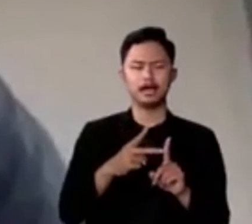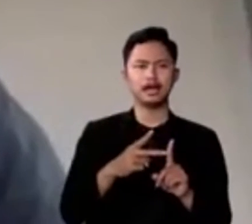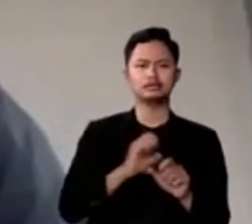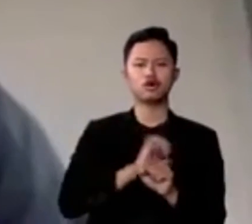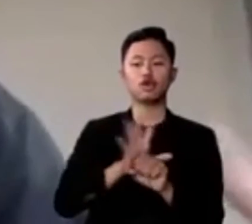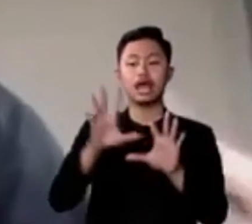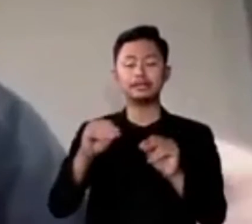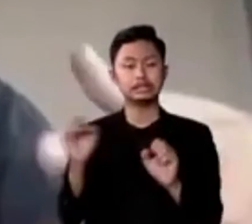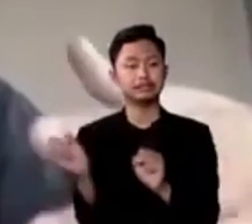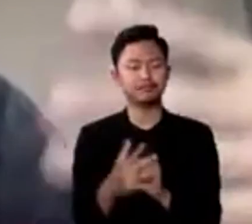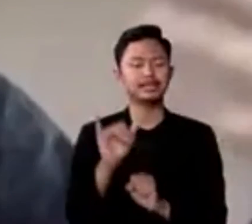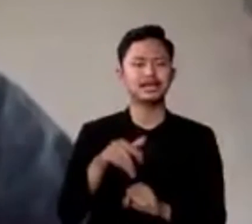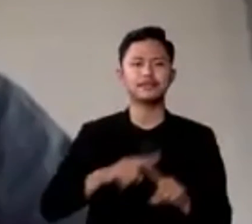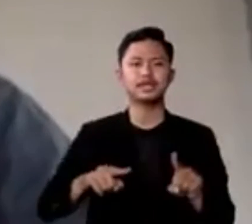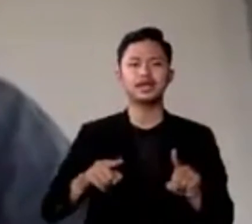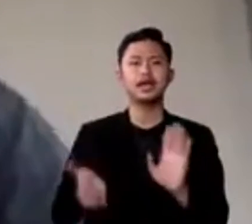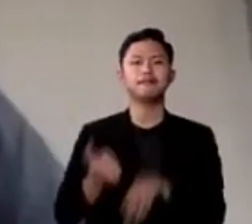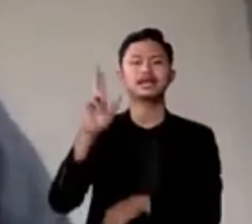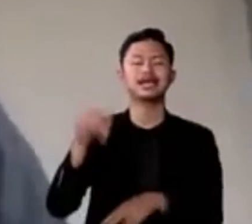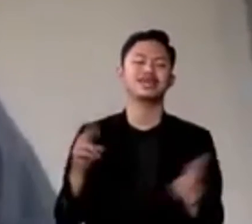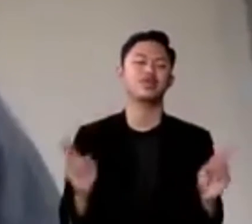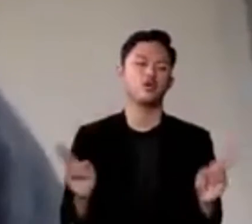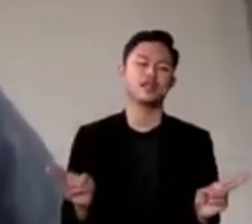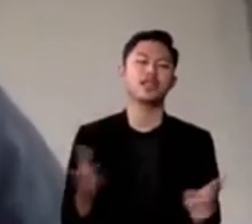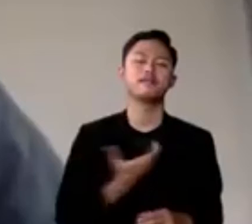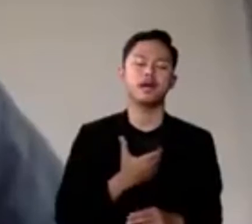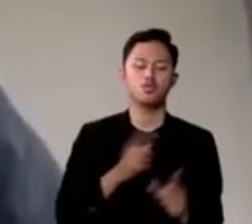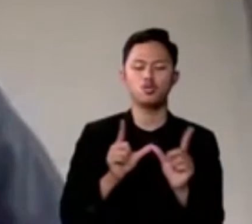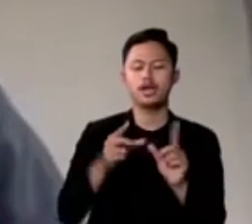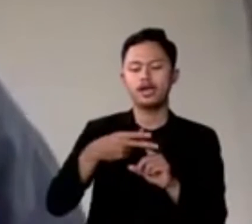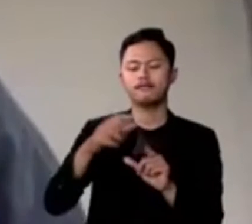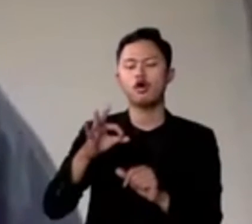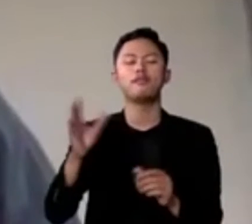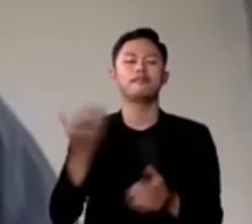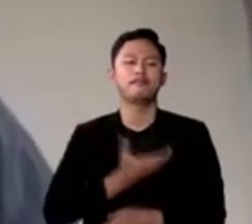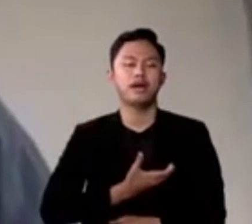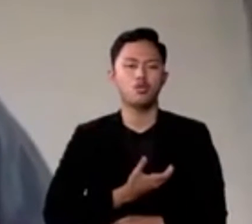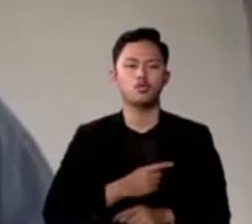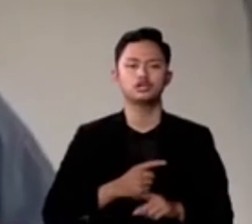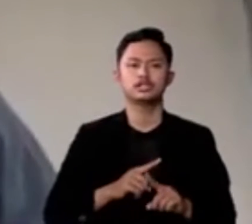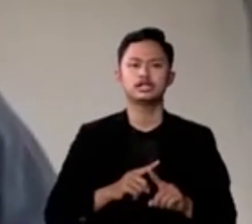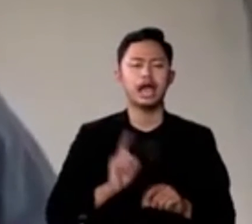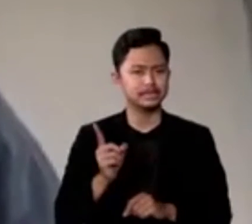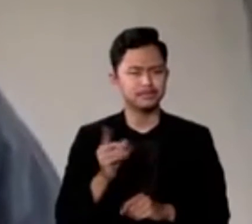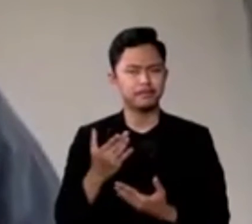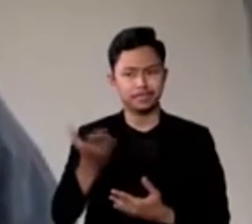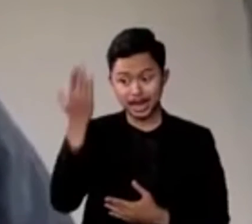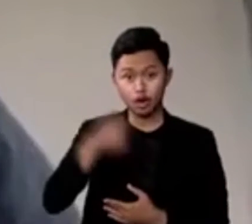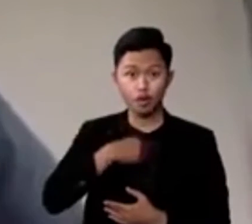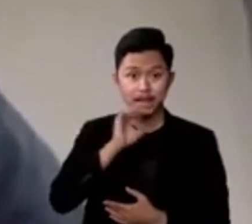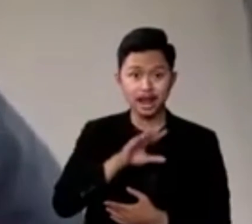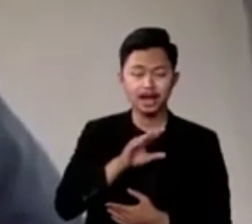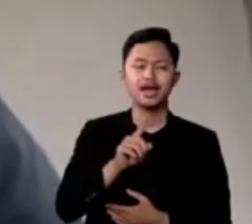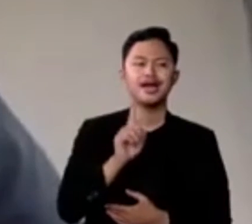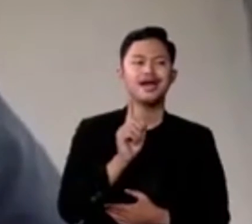lain untuk tetap the balik normal lagi waktu motif juga tetap ada karena memang iya saya bilang tadi